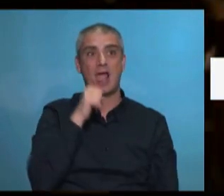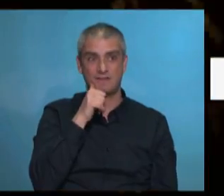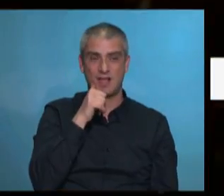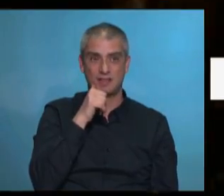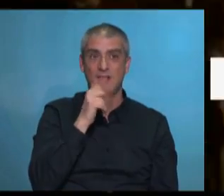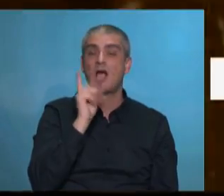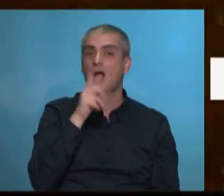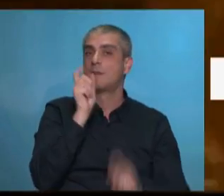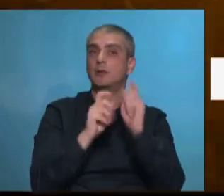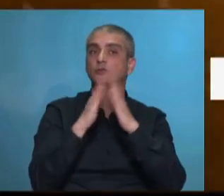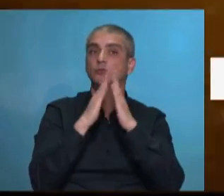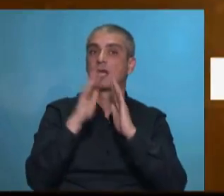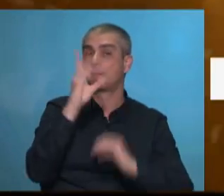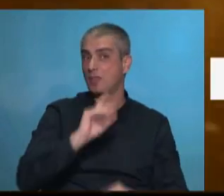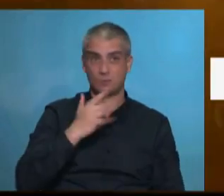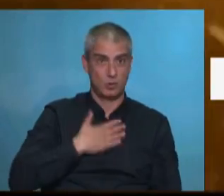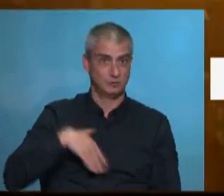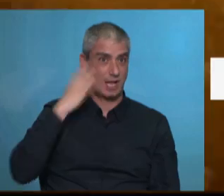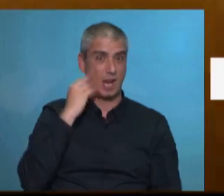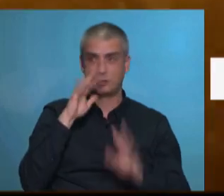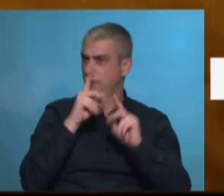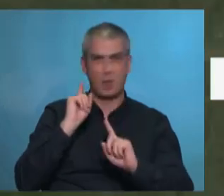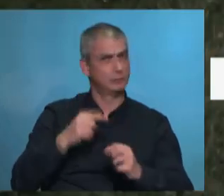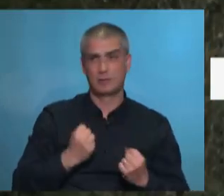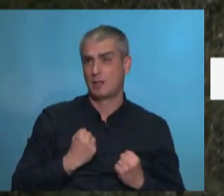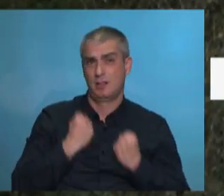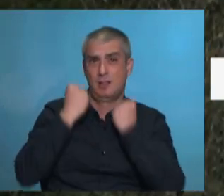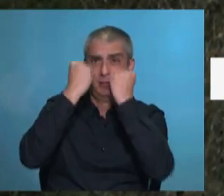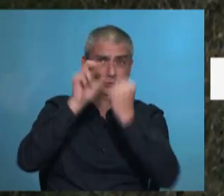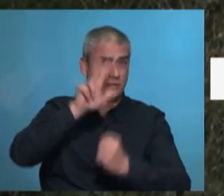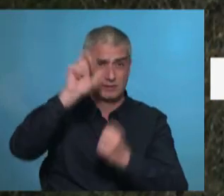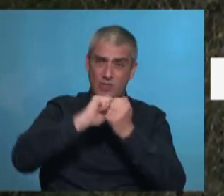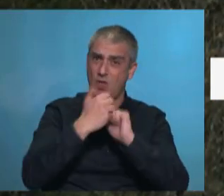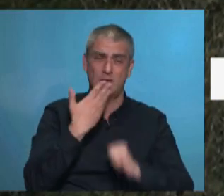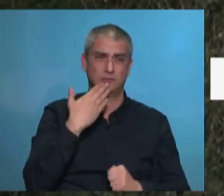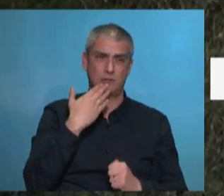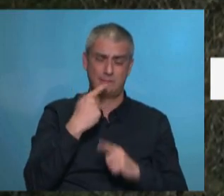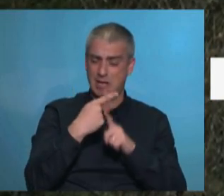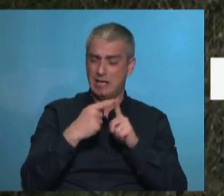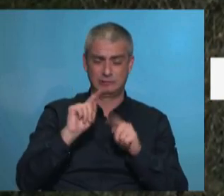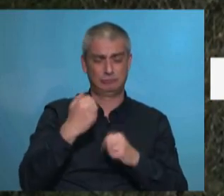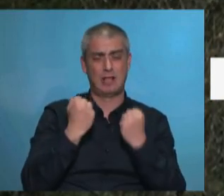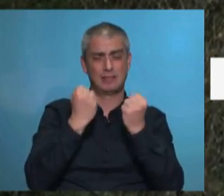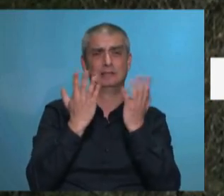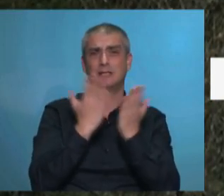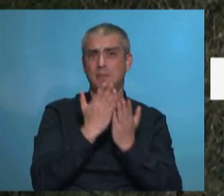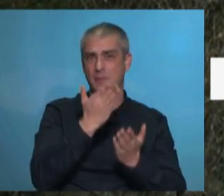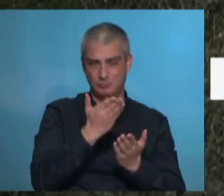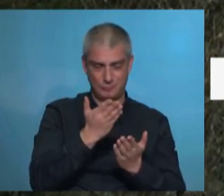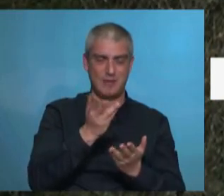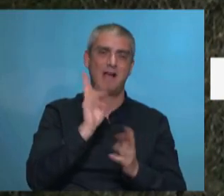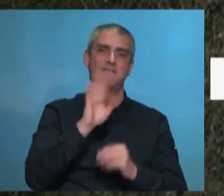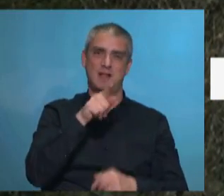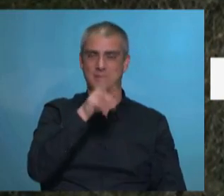גם תושבי הדרום, מי שרוצה ליהנות מהשלג לא צריך לנסוע לצפון או לירושלים, חצי שעה נסיעה מבאר שבע, וגם